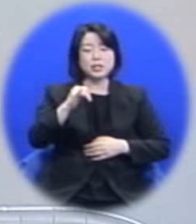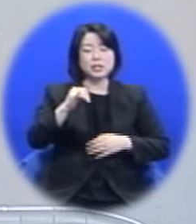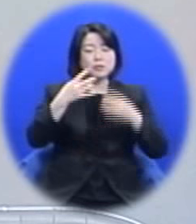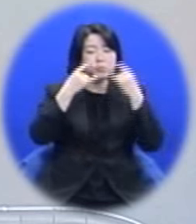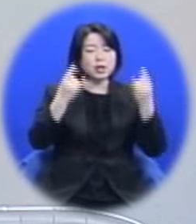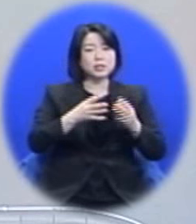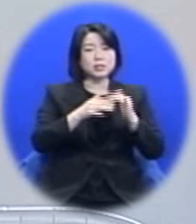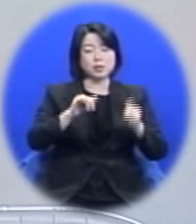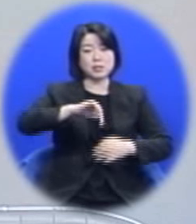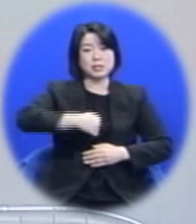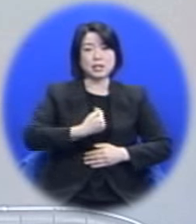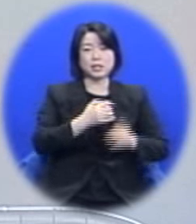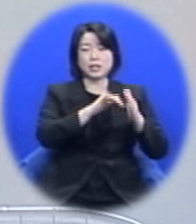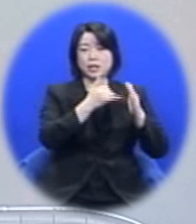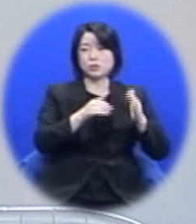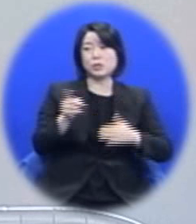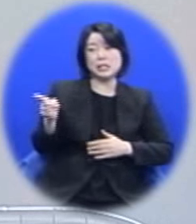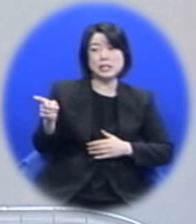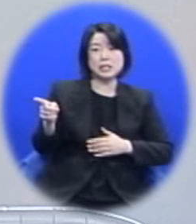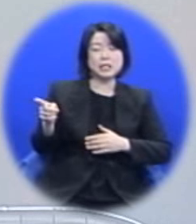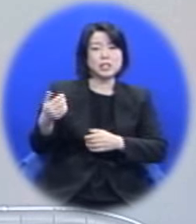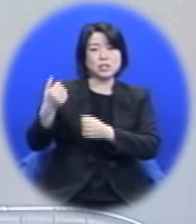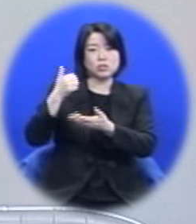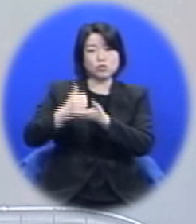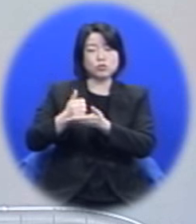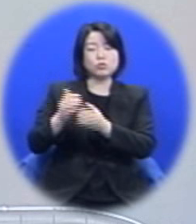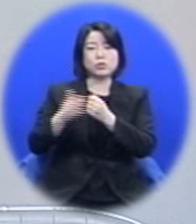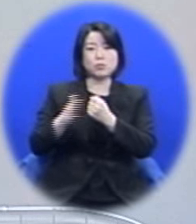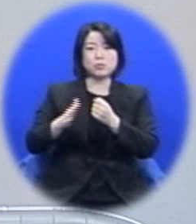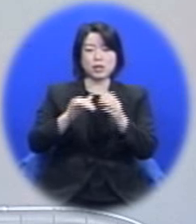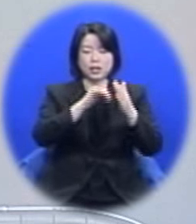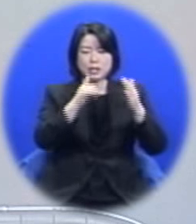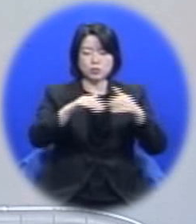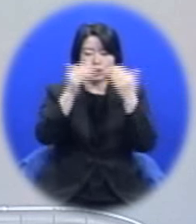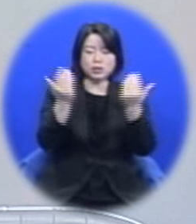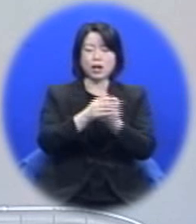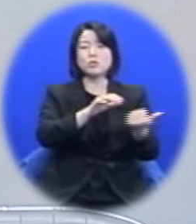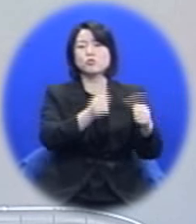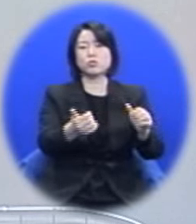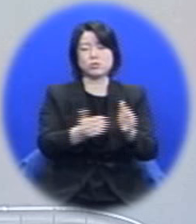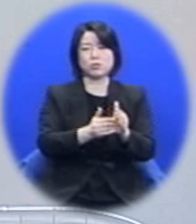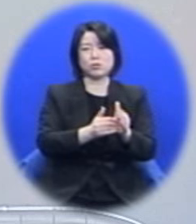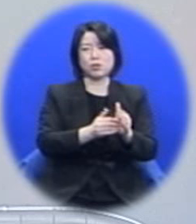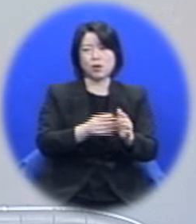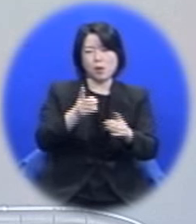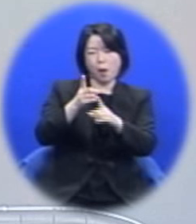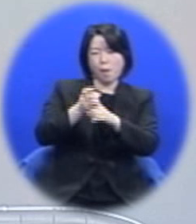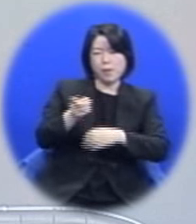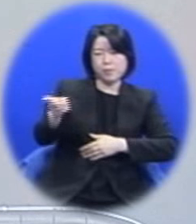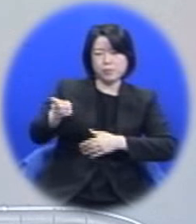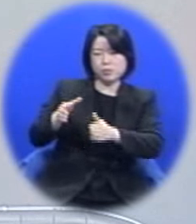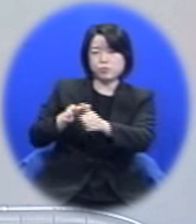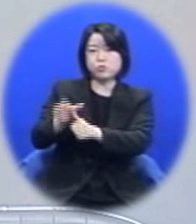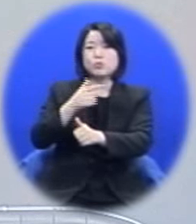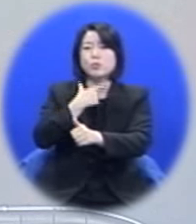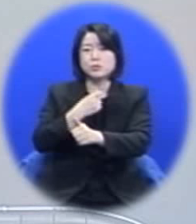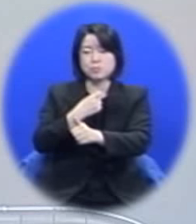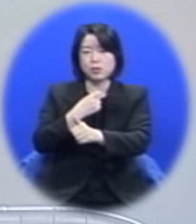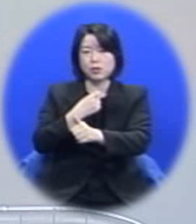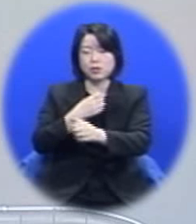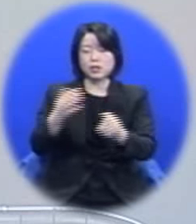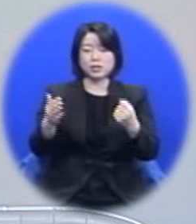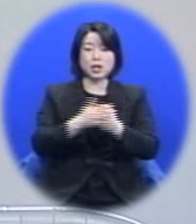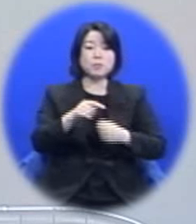형은 용납할 수가 없어요. 죽여야지. 죽여야 속이 풀리는 거예요. 그 마을